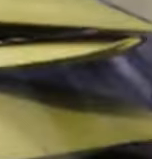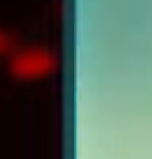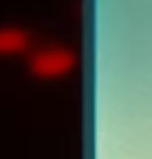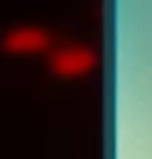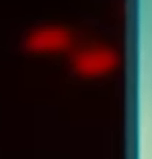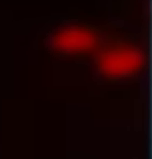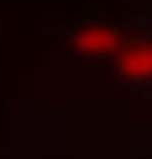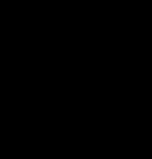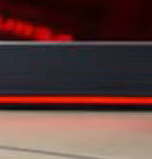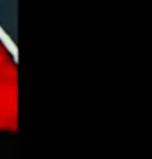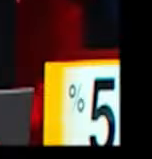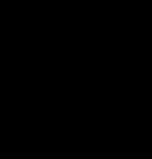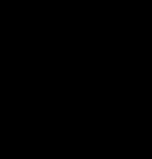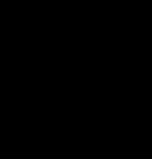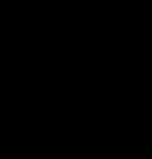mola